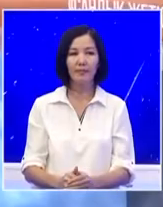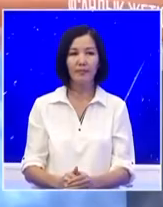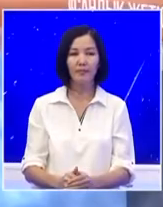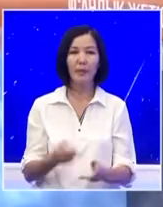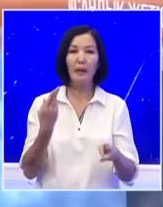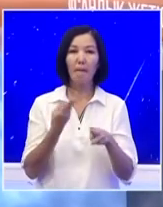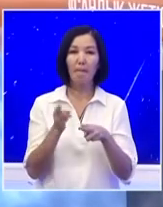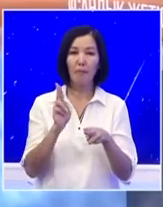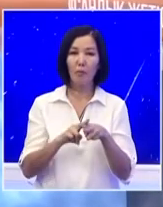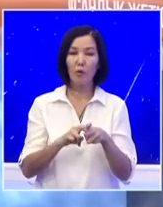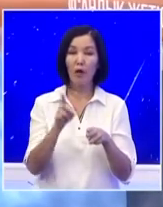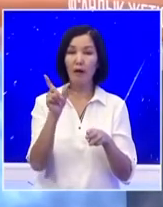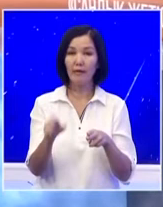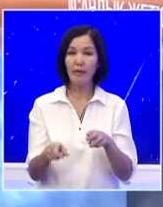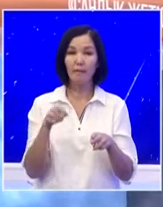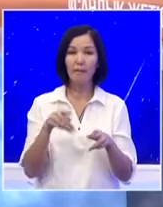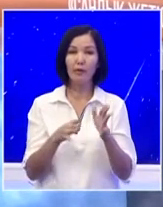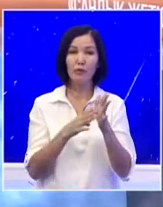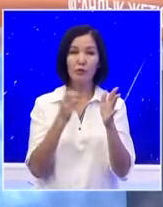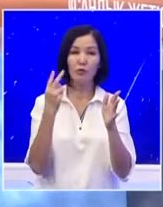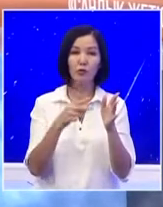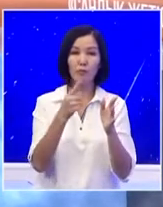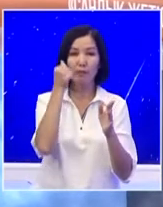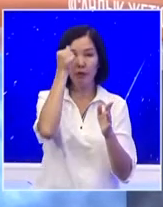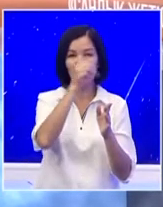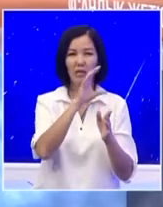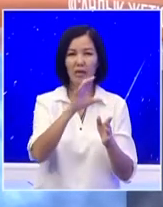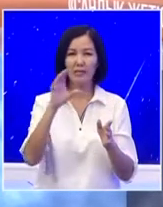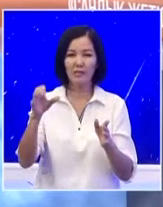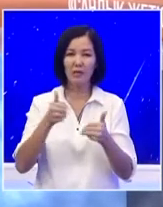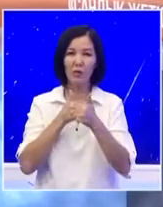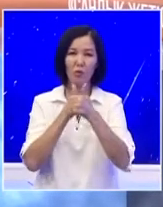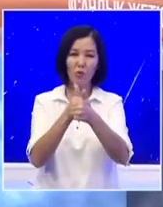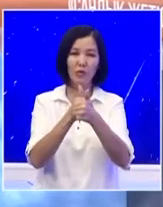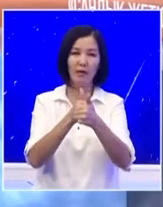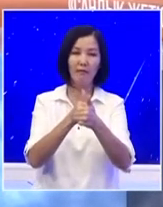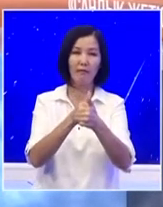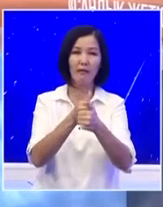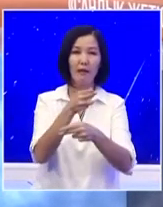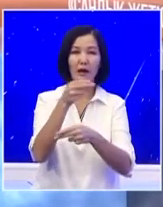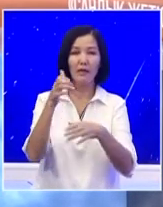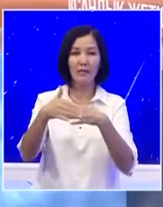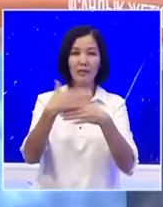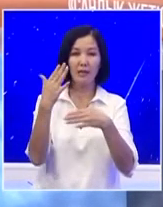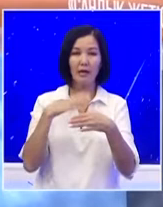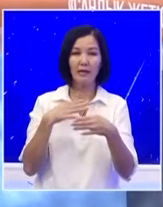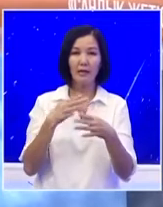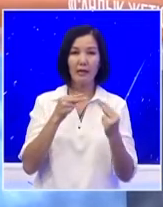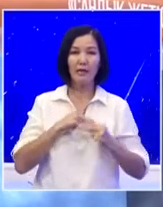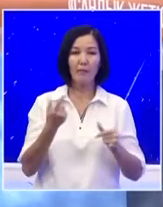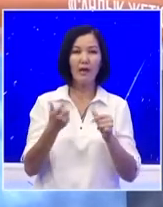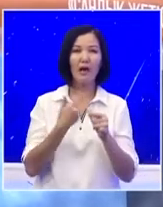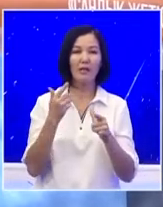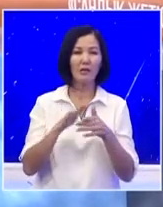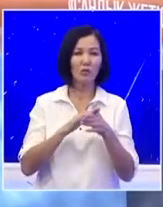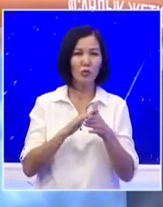Бұл кісі 1921 жылы советтік биліктің қуғындалуына ұшырап атылып кеткеннен кейін еңбегі де аты жөні де